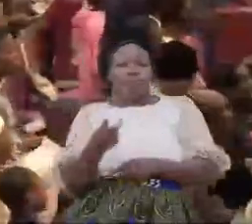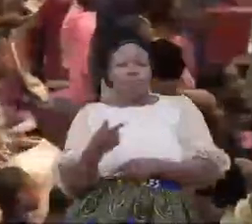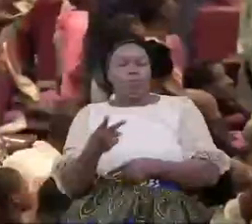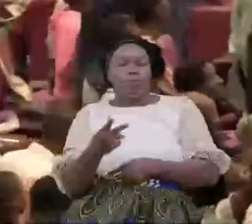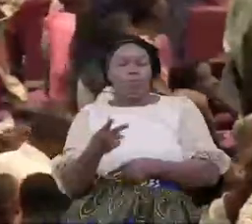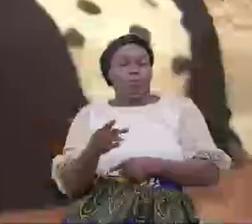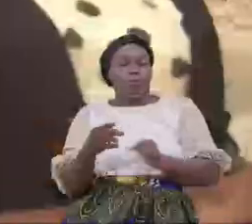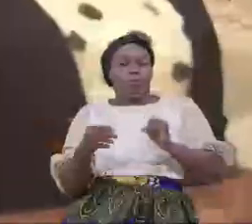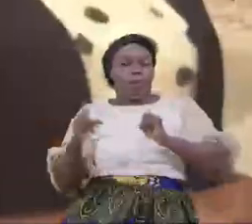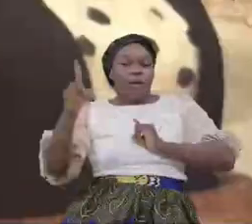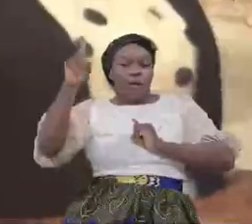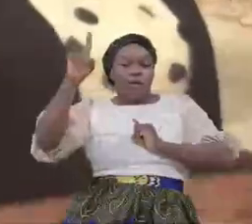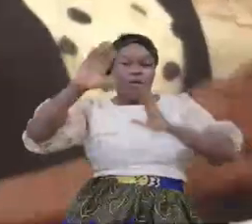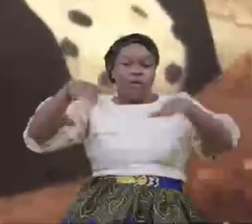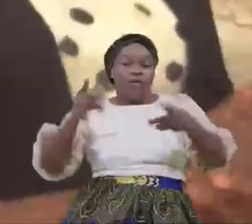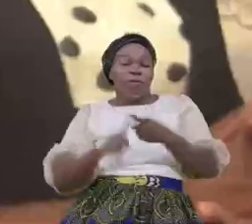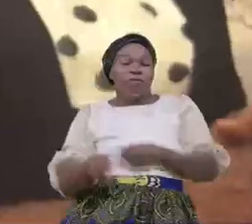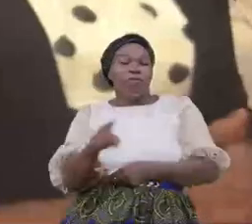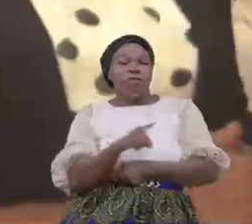Je te l'ai donné.